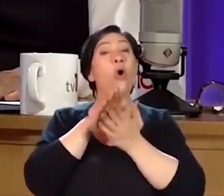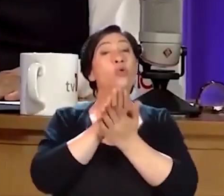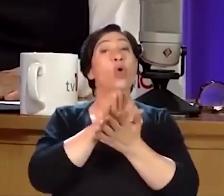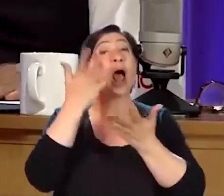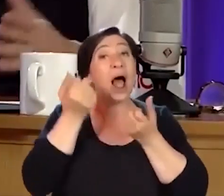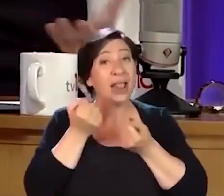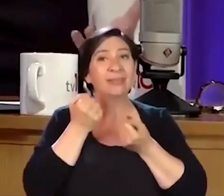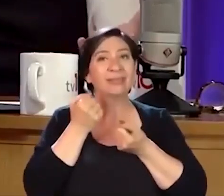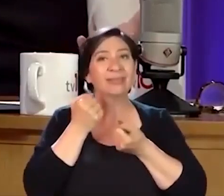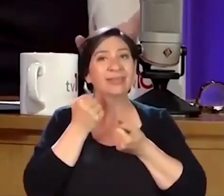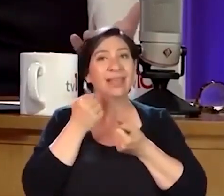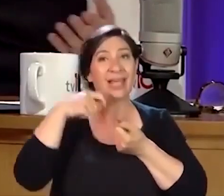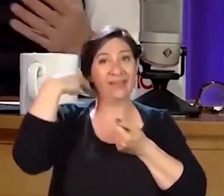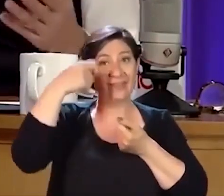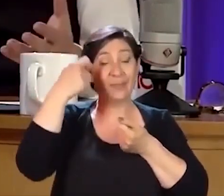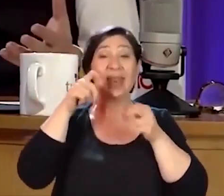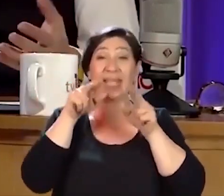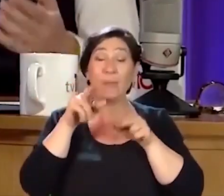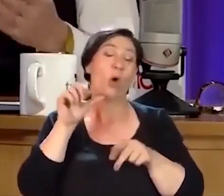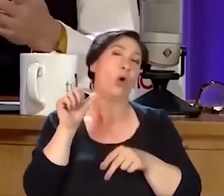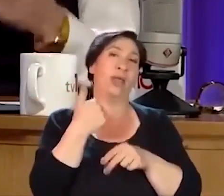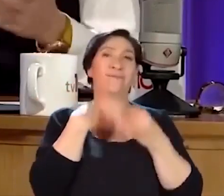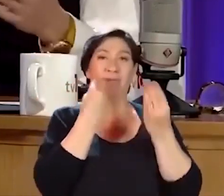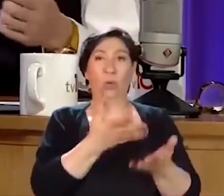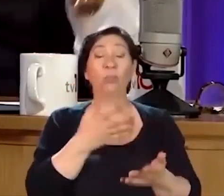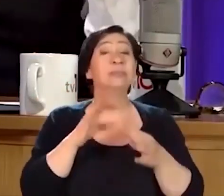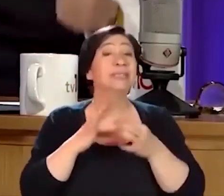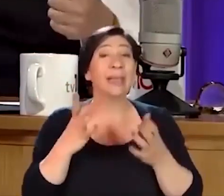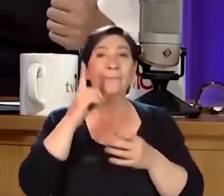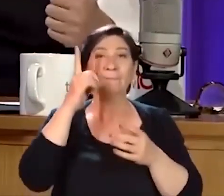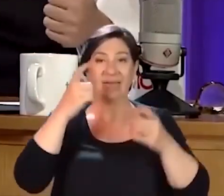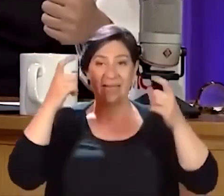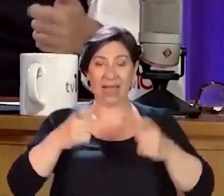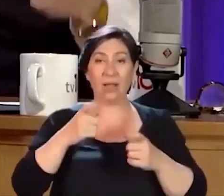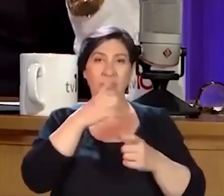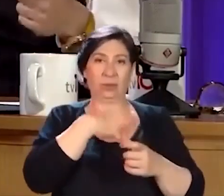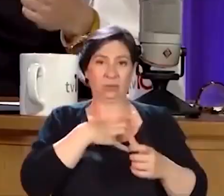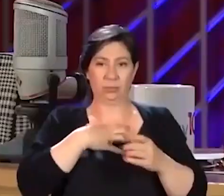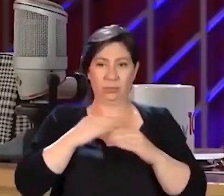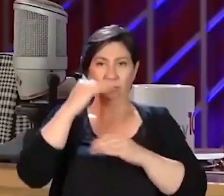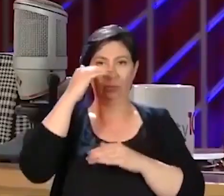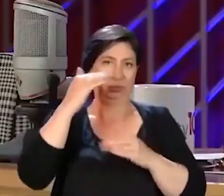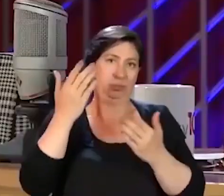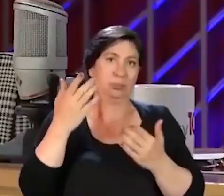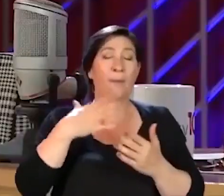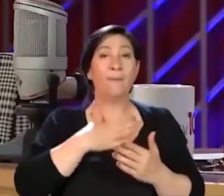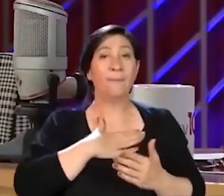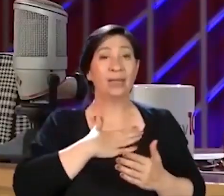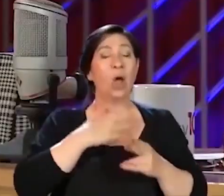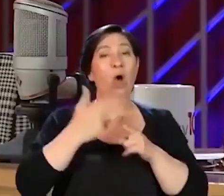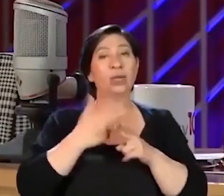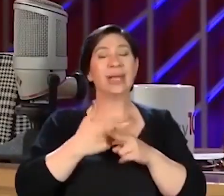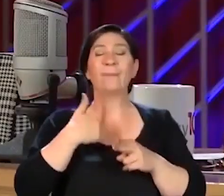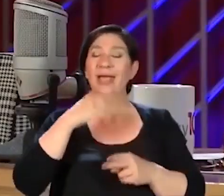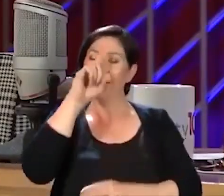alan filmleri kadar önemsiyorum. Çünkü bir, sektörü ayakta tutuyorsunuz. İki, bana örnekse